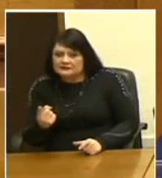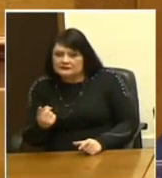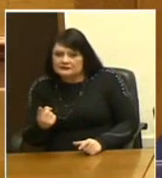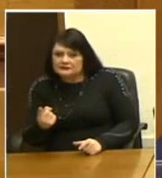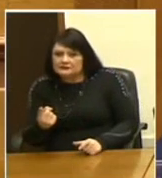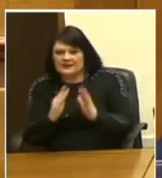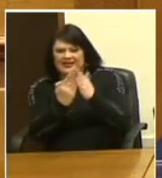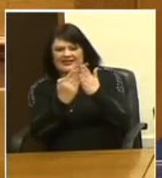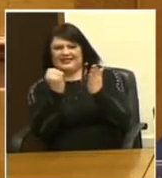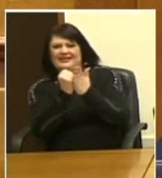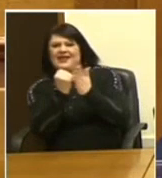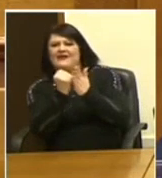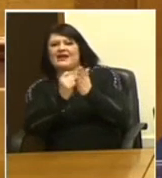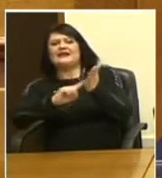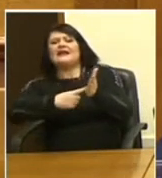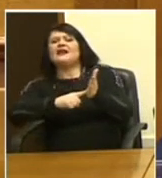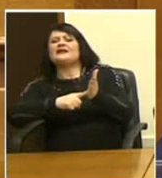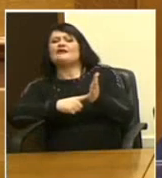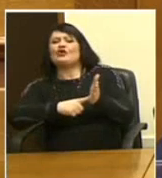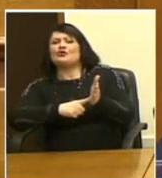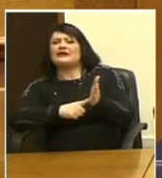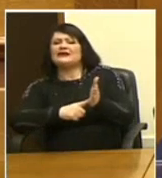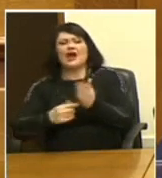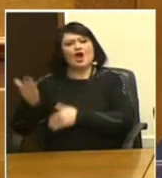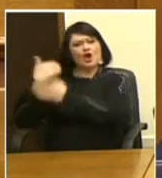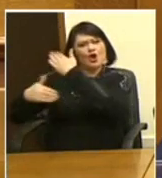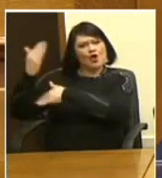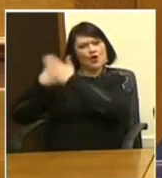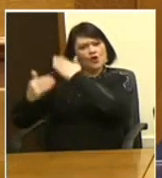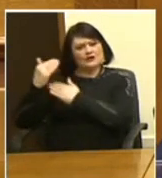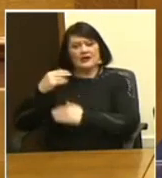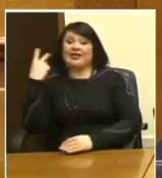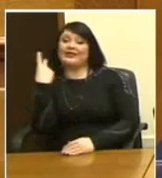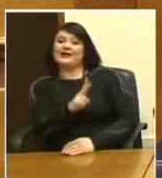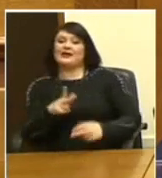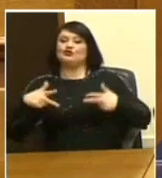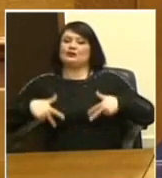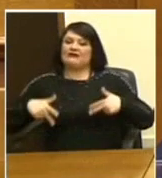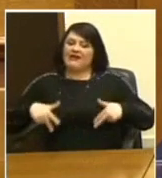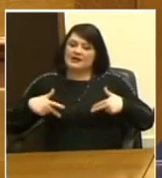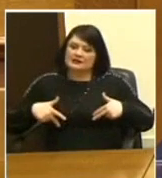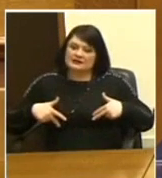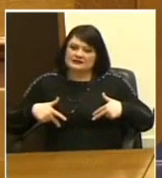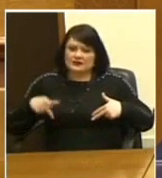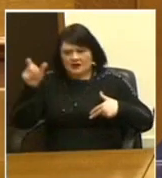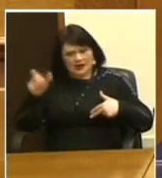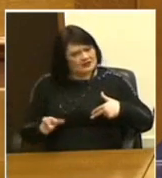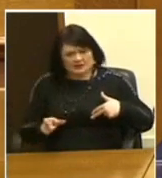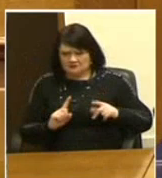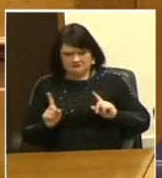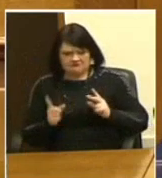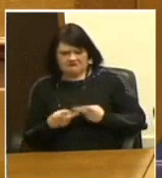διαβατήρια των ανθρώπων αυτών που έρχονται στην Ελλάδα όλα τα προηγούμενα χρόνια με δικές σας κυβερνήσεις, Και βεβαίως δεν φροντίσατε εσείς